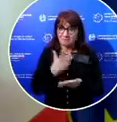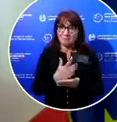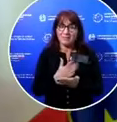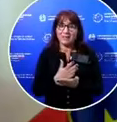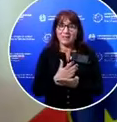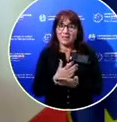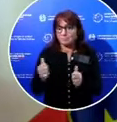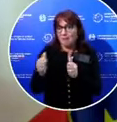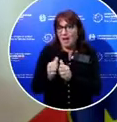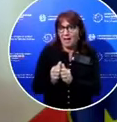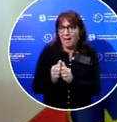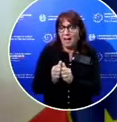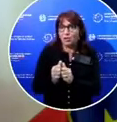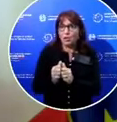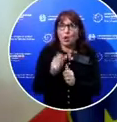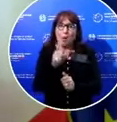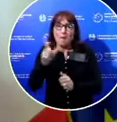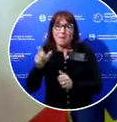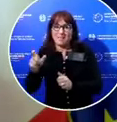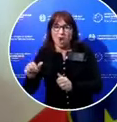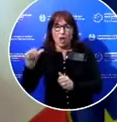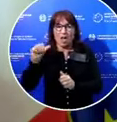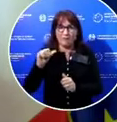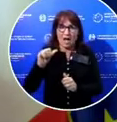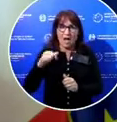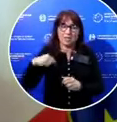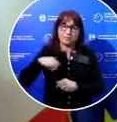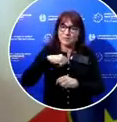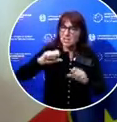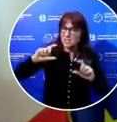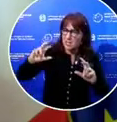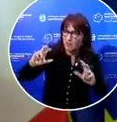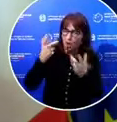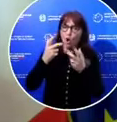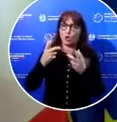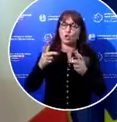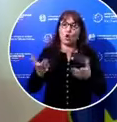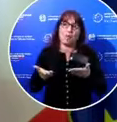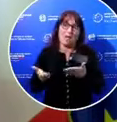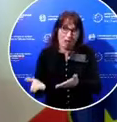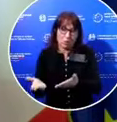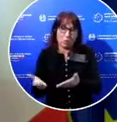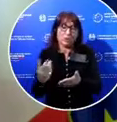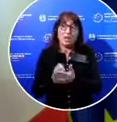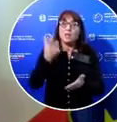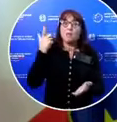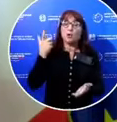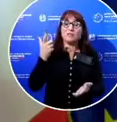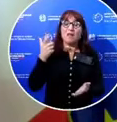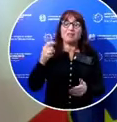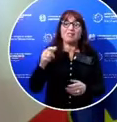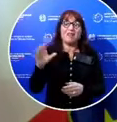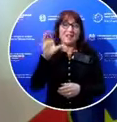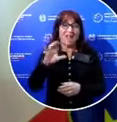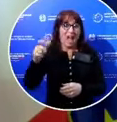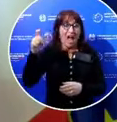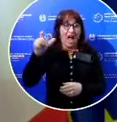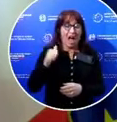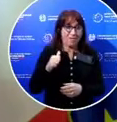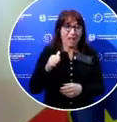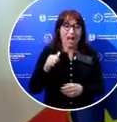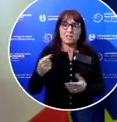accanto all'assistenza umanitaria al popolo afghano e agli sforzi per evitare il collasso del Paese, è fondamentale che l'Afghanistan non torni ad